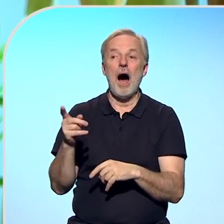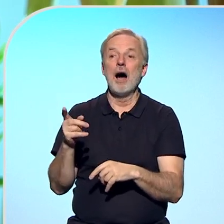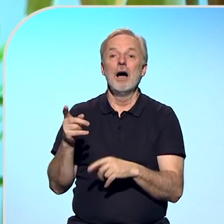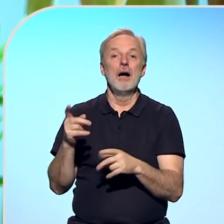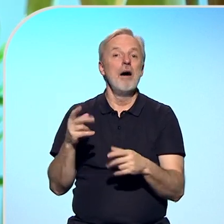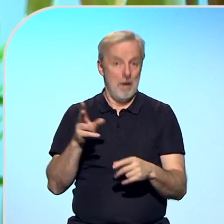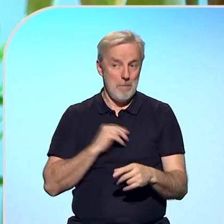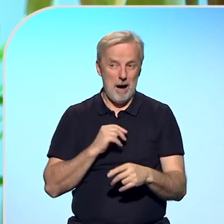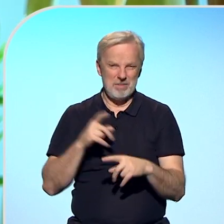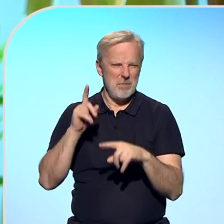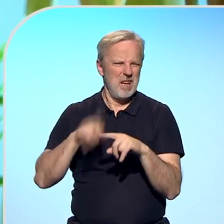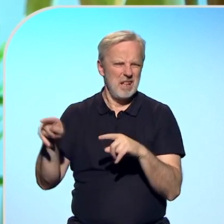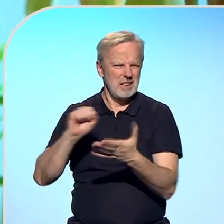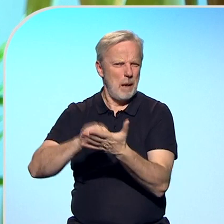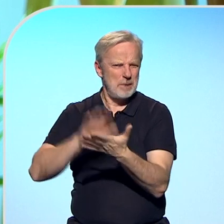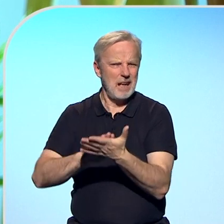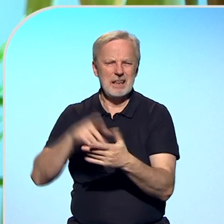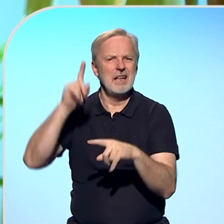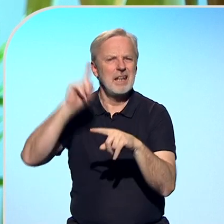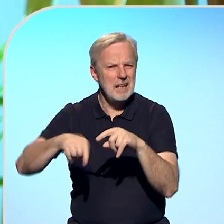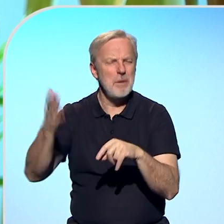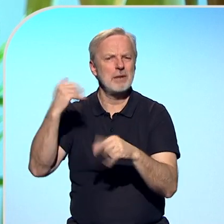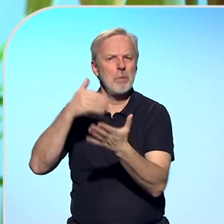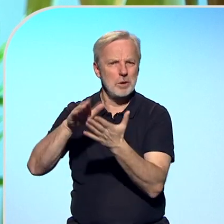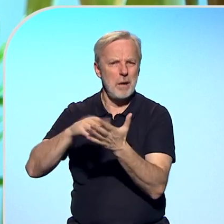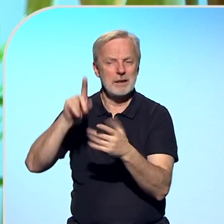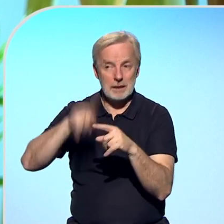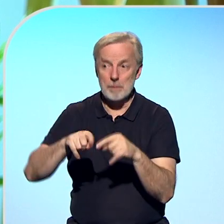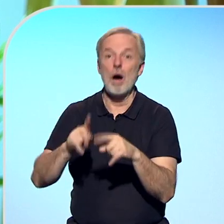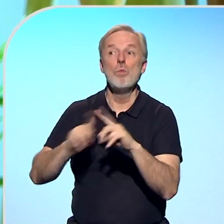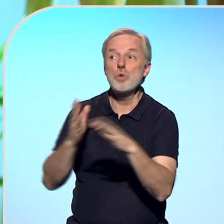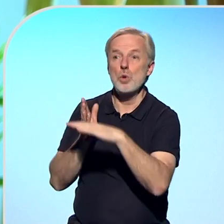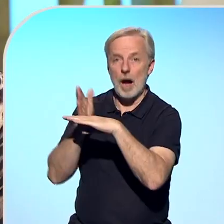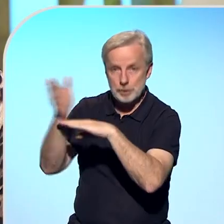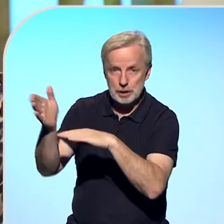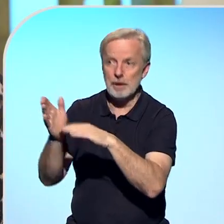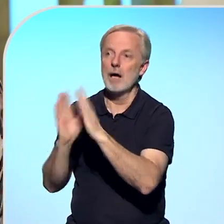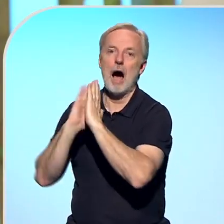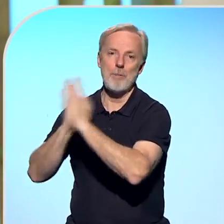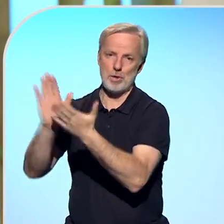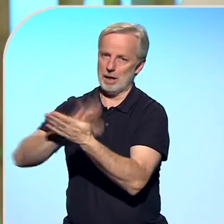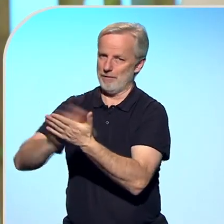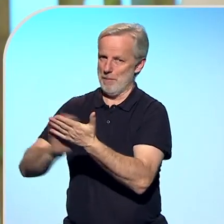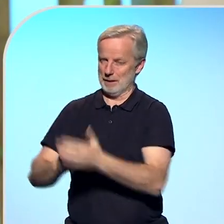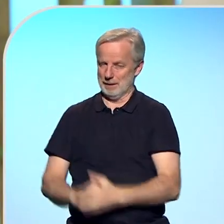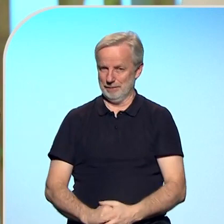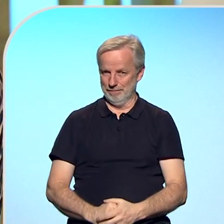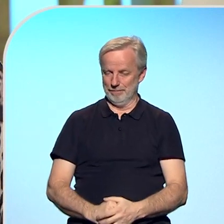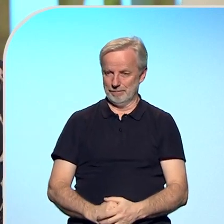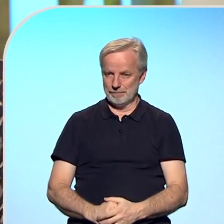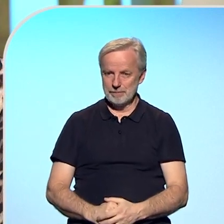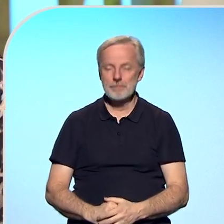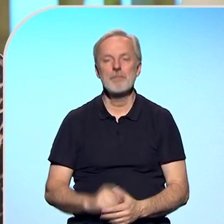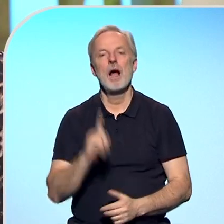vlastně se na ty data můžou velmi jako rychle pozrieť, takže. Přece jenom vzít si hypotéku znamená zavázat